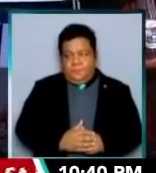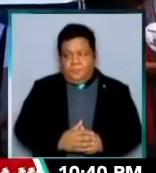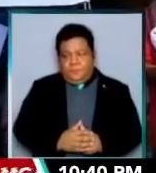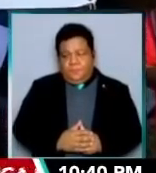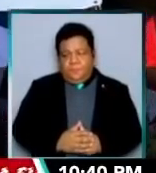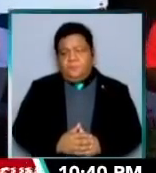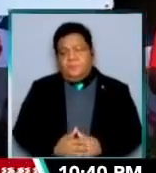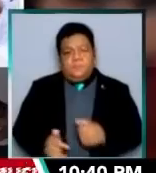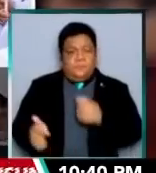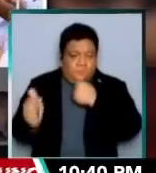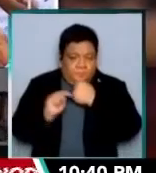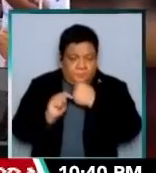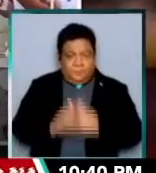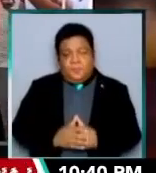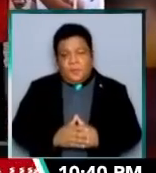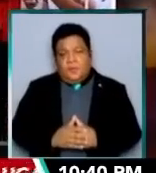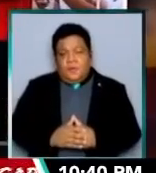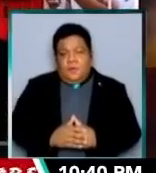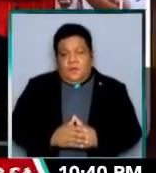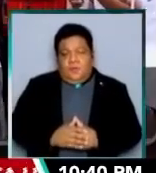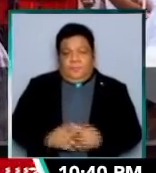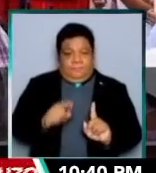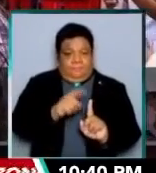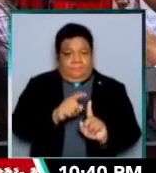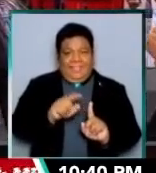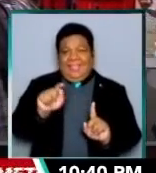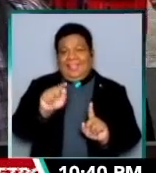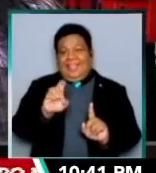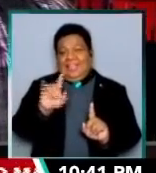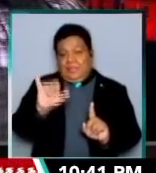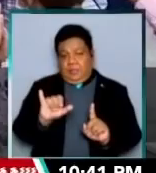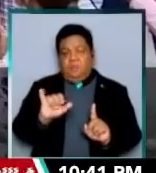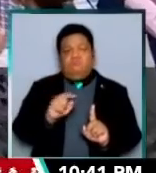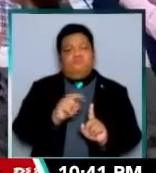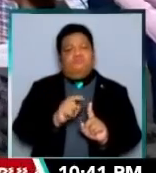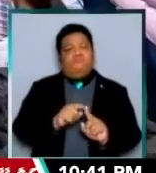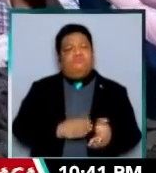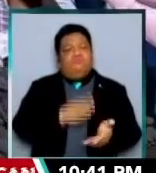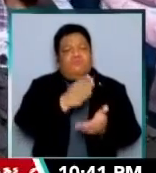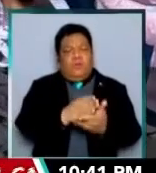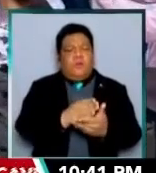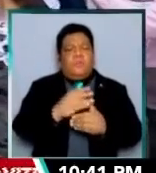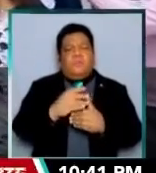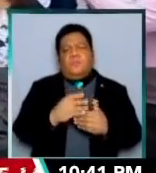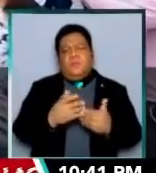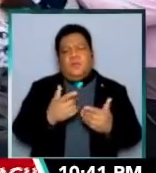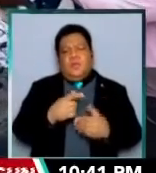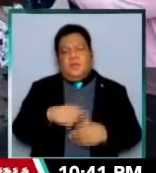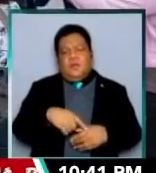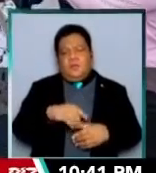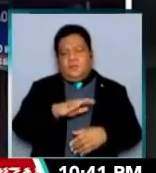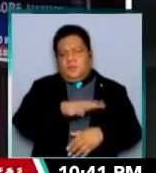Ibinahagi ni Senatorial Aspirant Teddy Bagilat ang kanyang pagbisita sa Provincial Volunteer Center at Lenny Kiko Provincial Headquarters